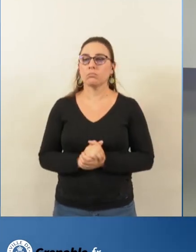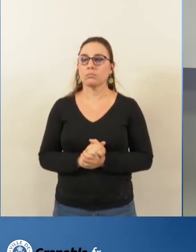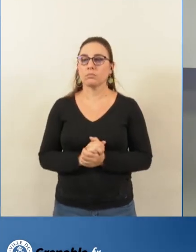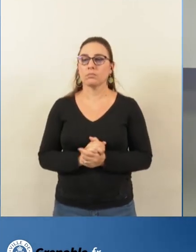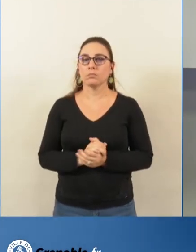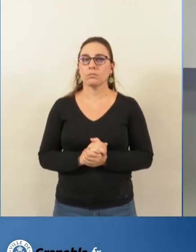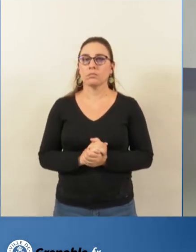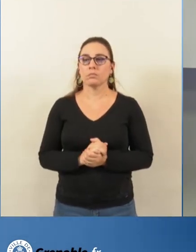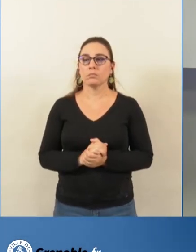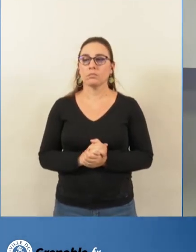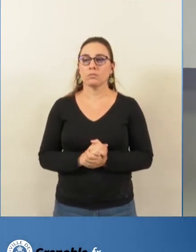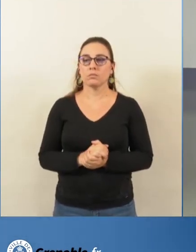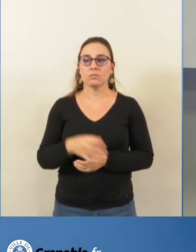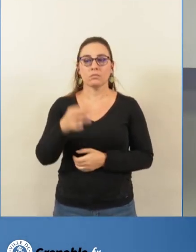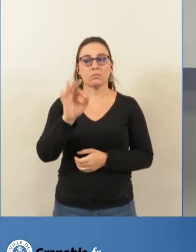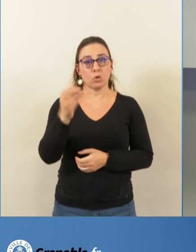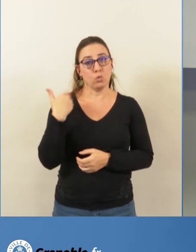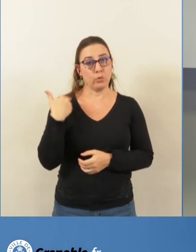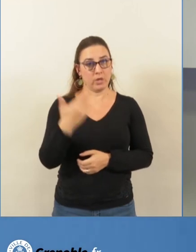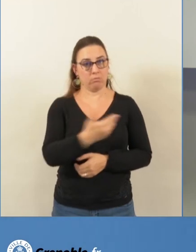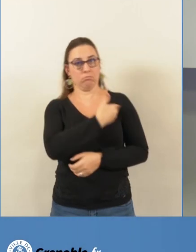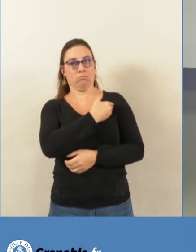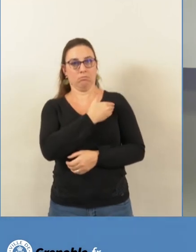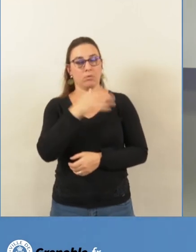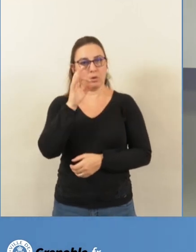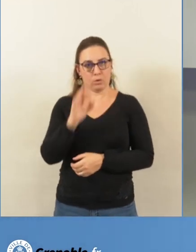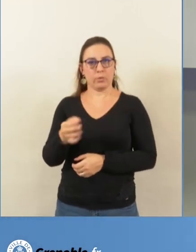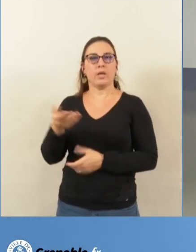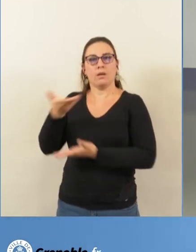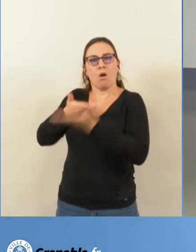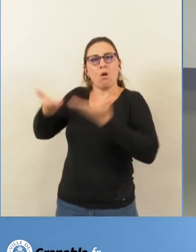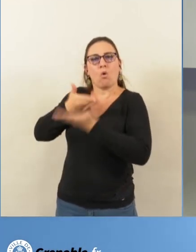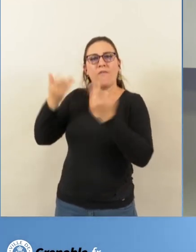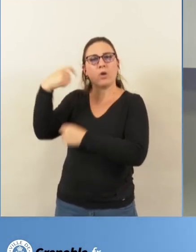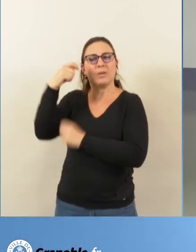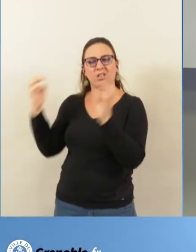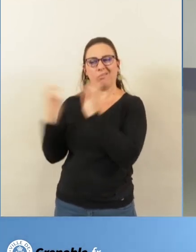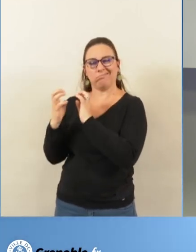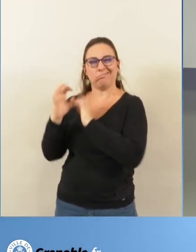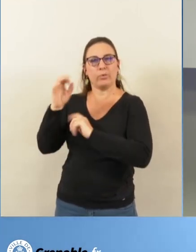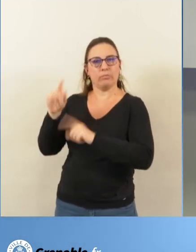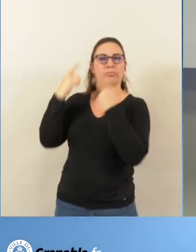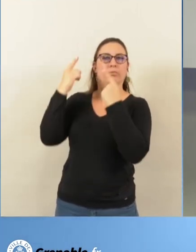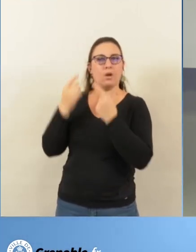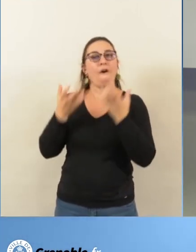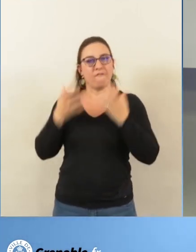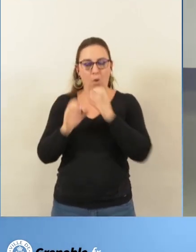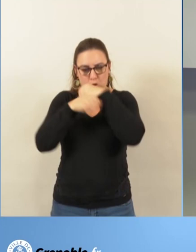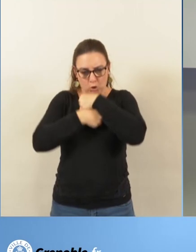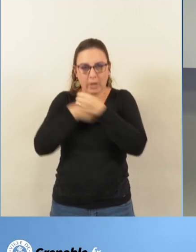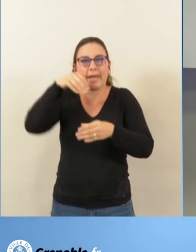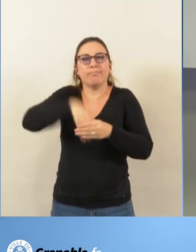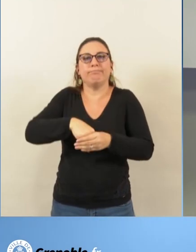oui j'ai été saisi tout à fait en conférence des présidents par une demande de vote à bulletin secret